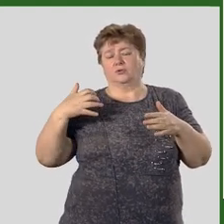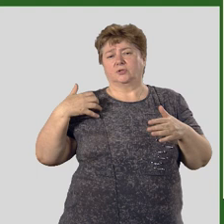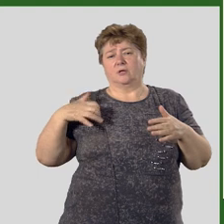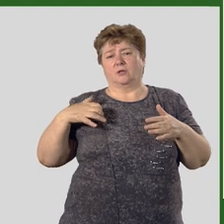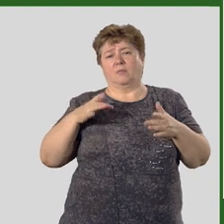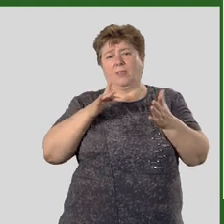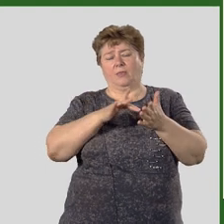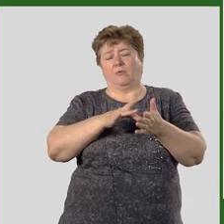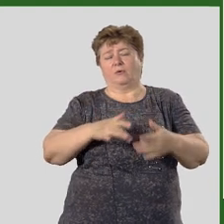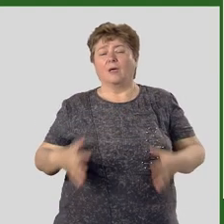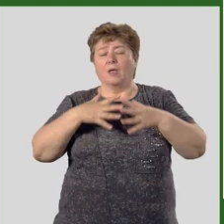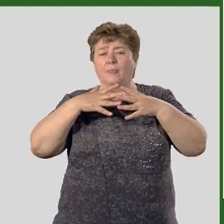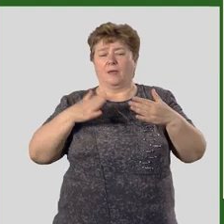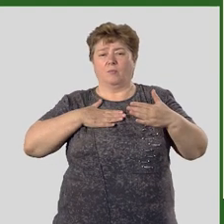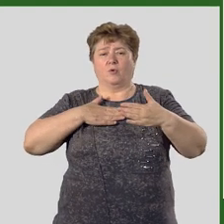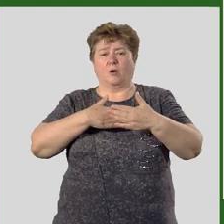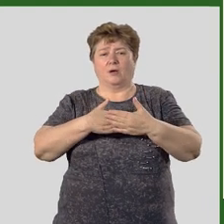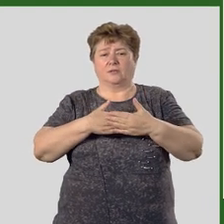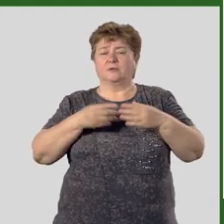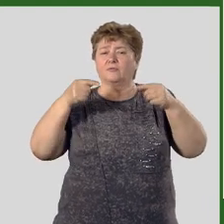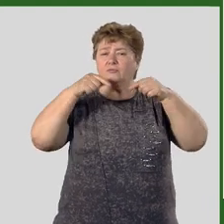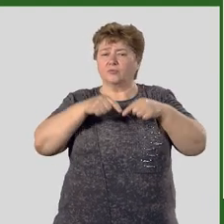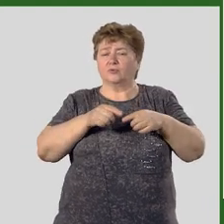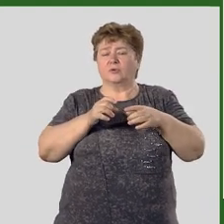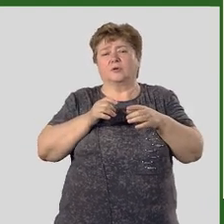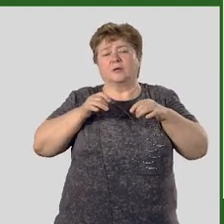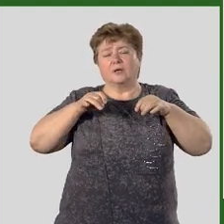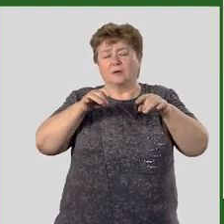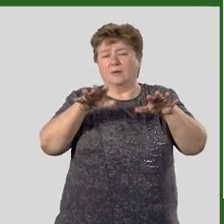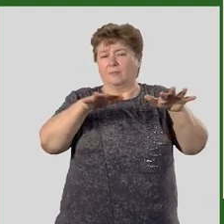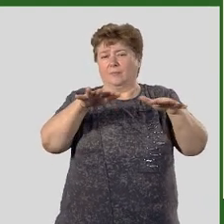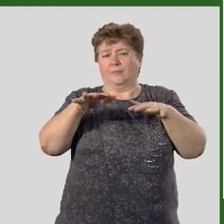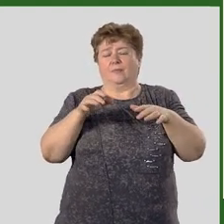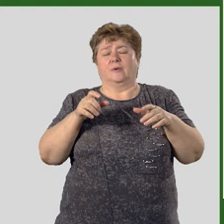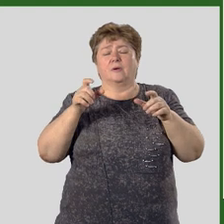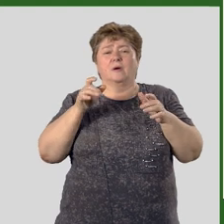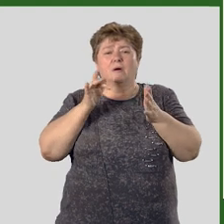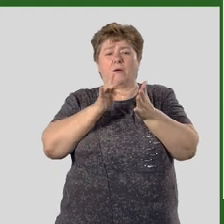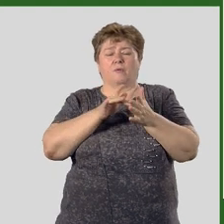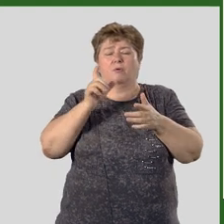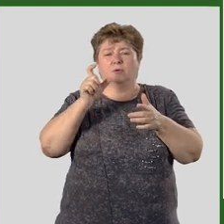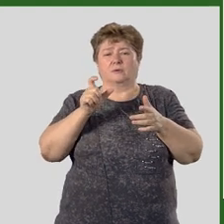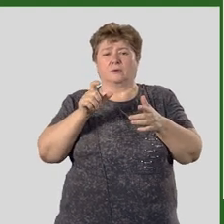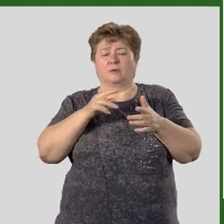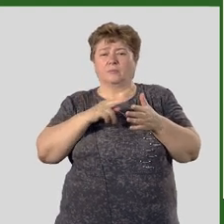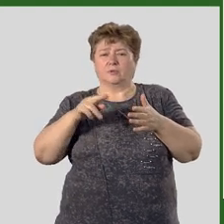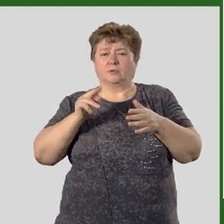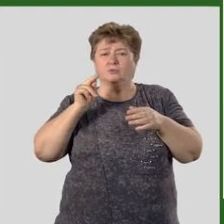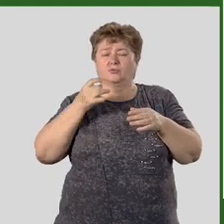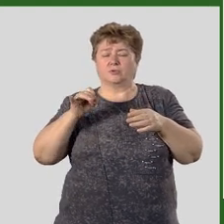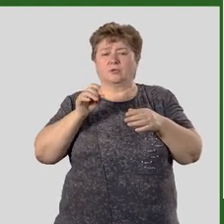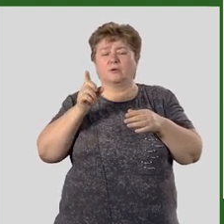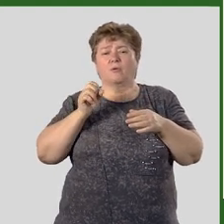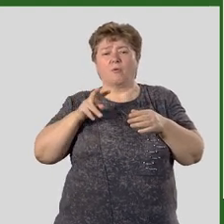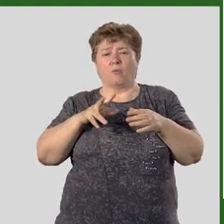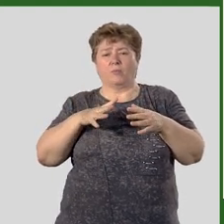Джалалабад. Наиболее активно во внутренней миграции участвует население города Бишкека и Чуйской